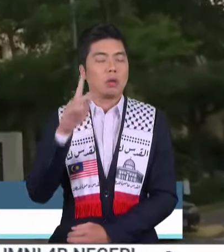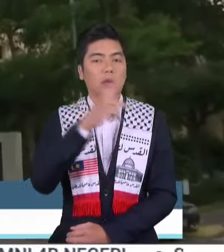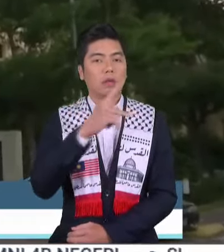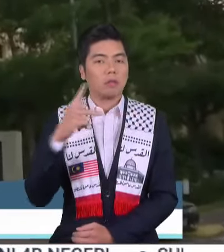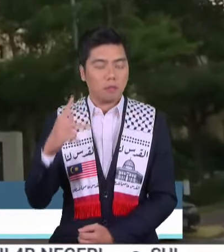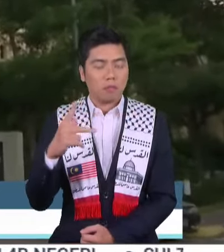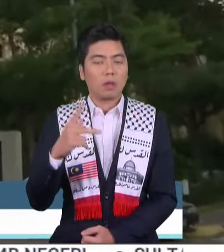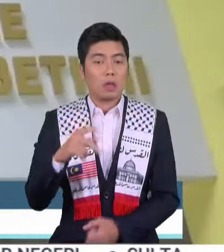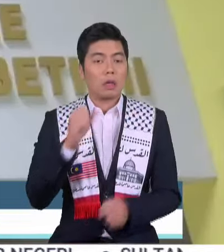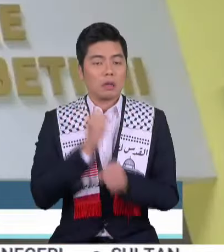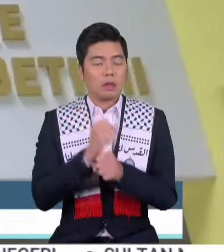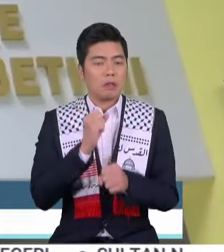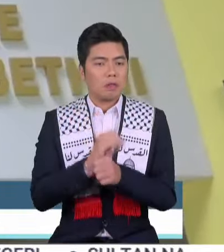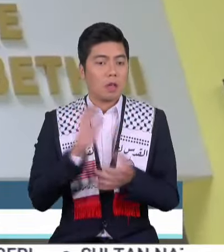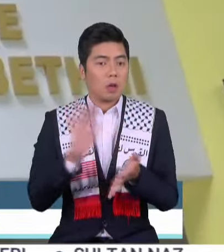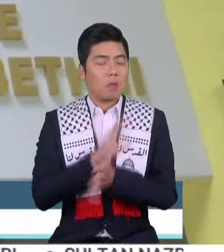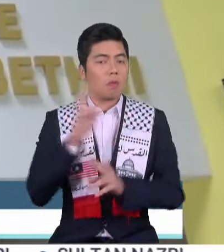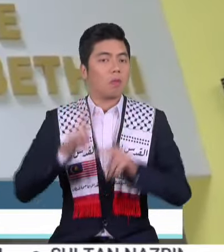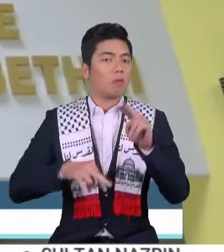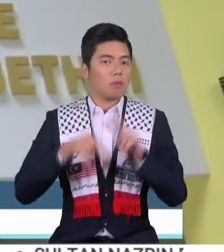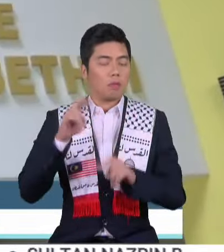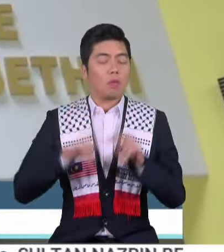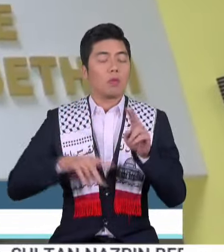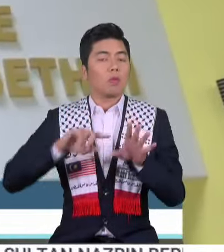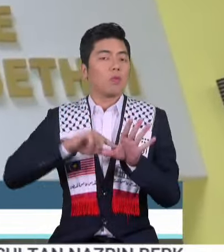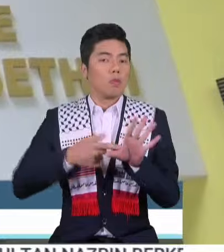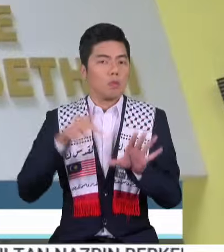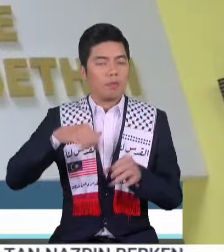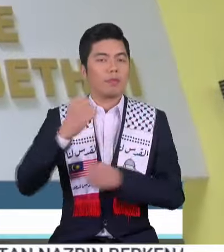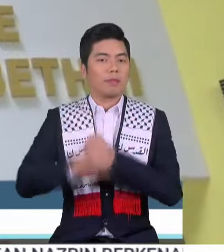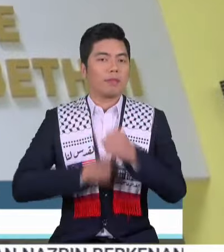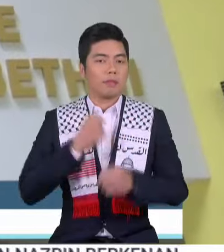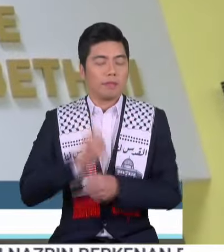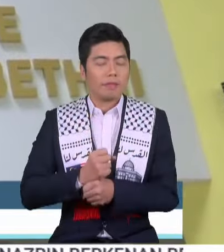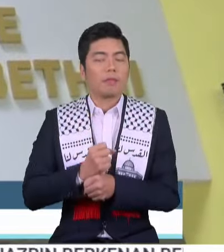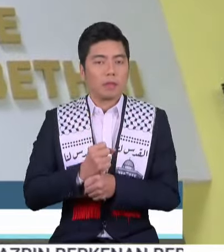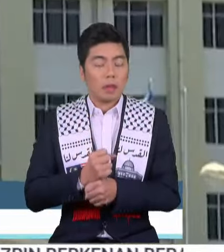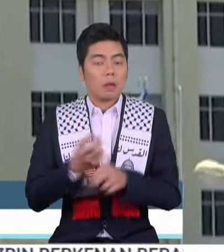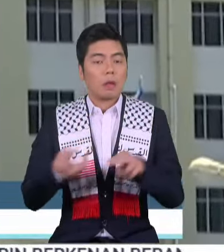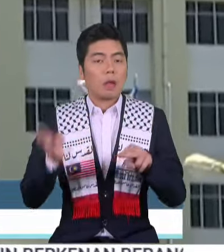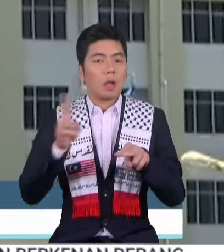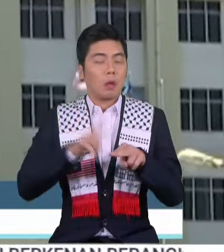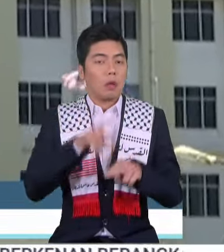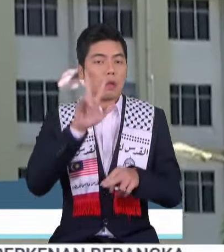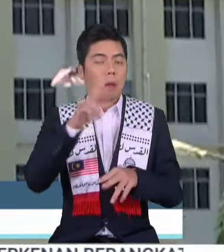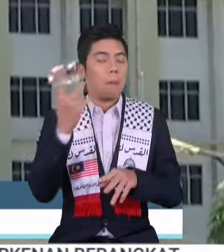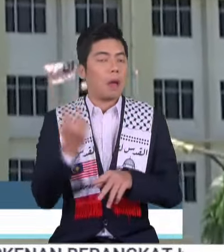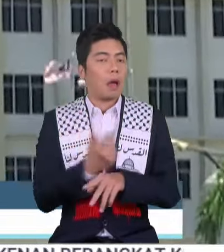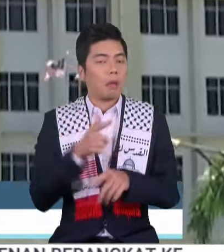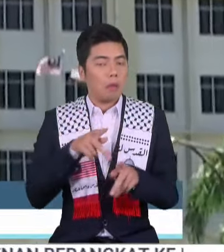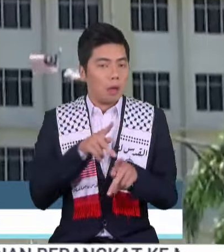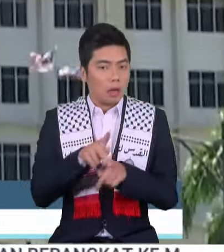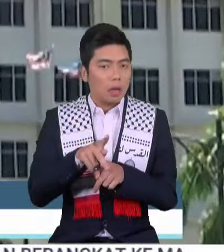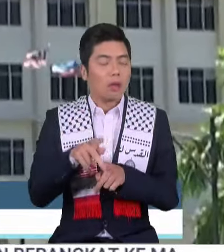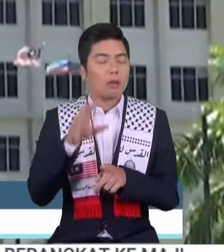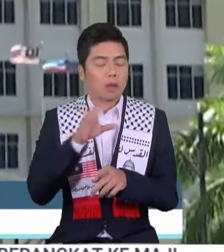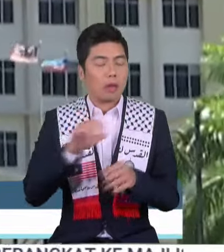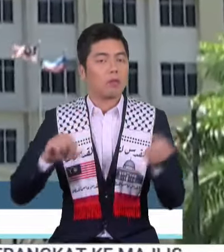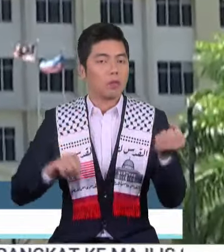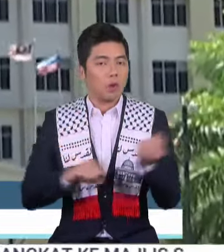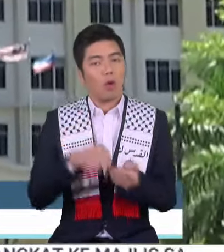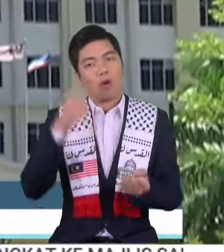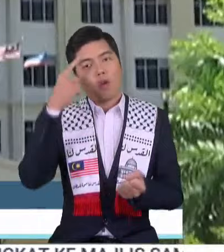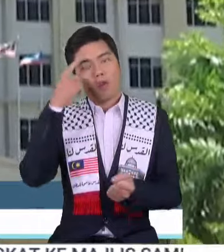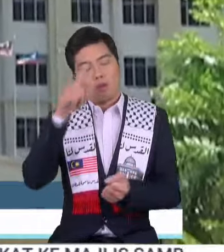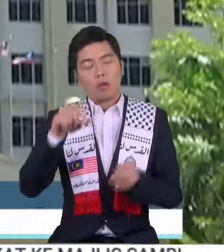Kinabalu. Kerja-kerja awal penaitarafan itu akan bermula tahun ini. Turut ditambah 3 pakar dan sokongan terlatih